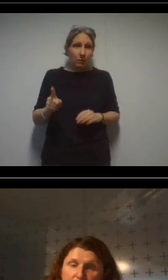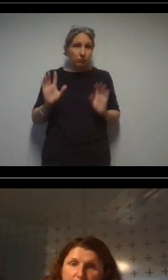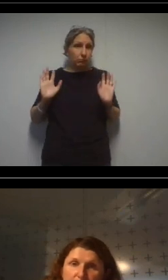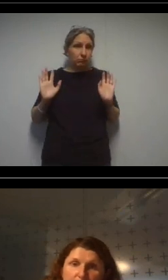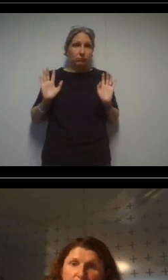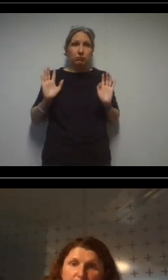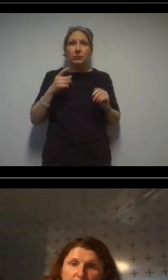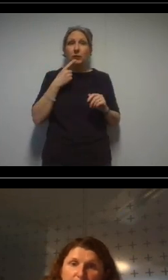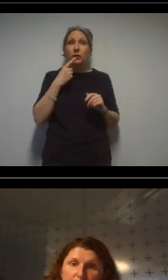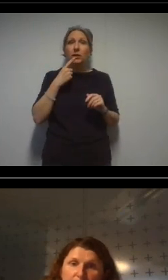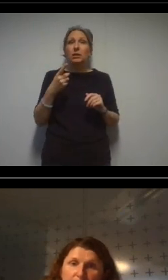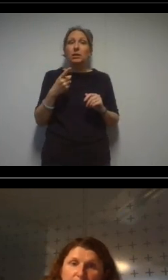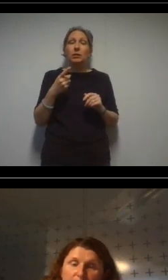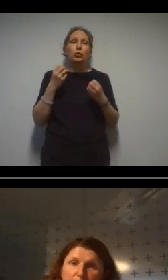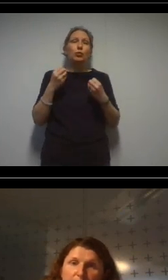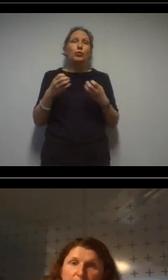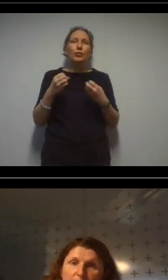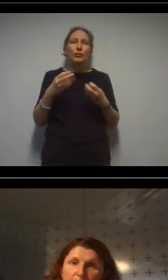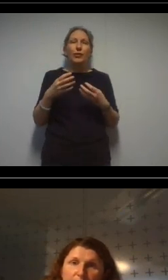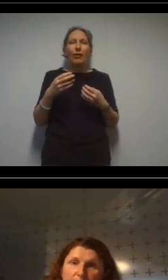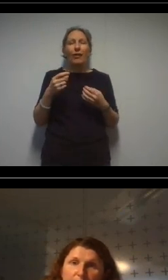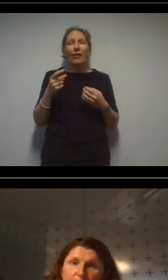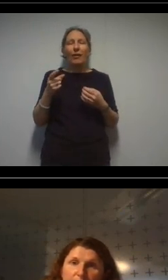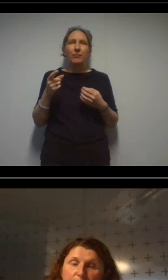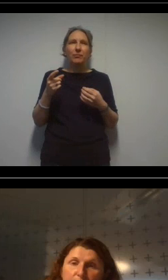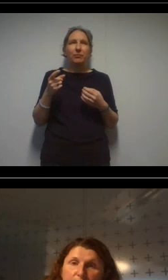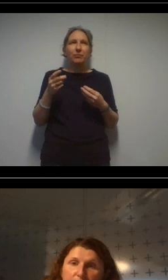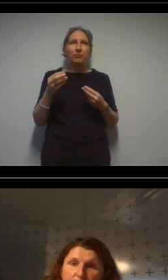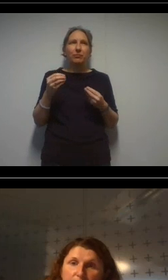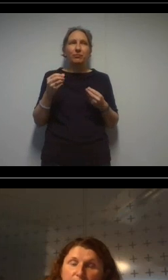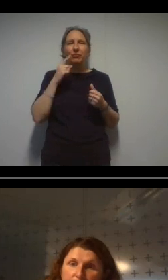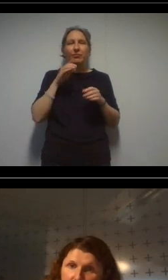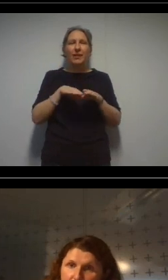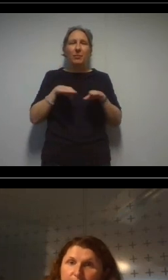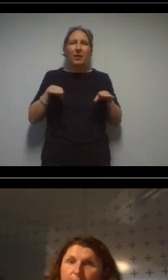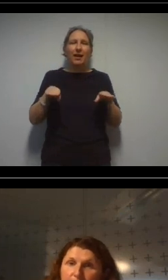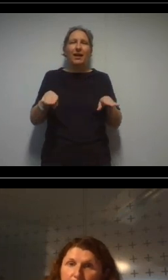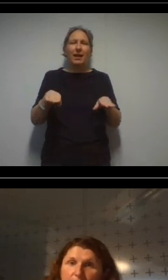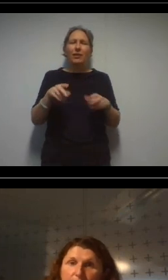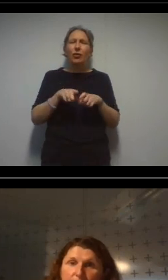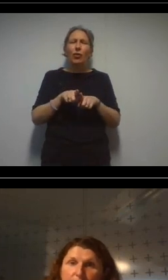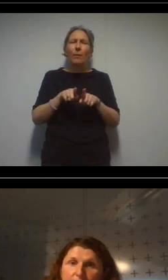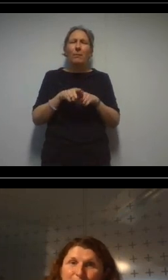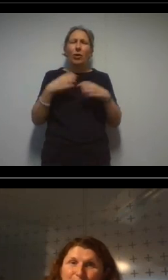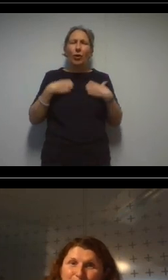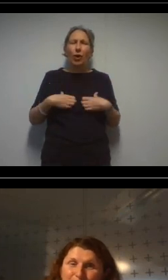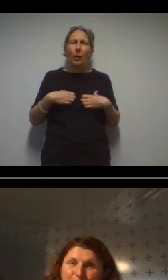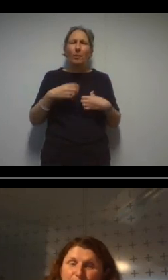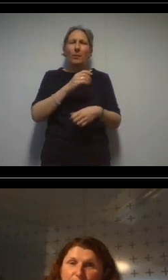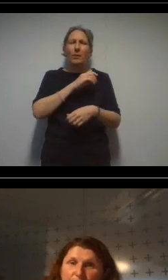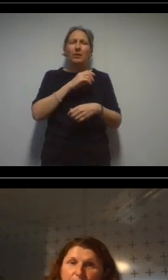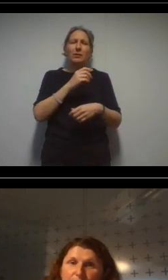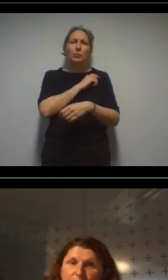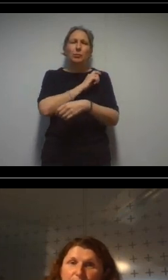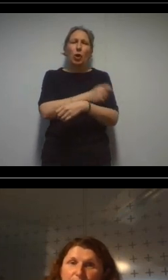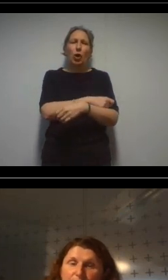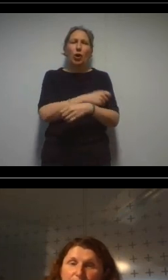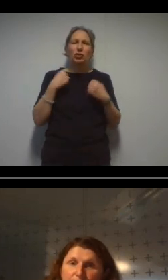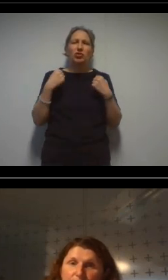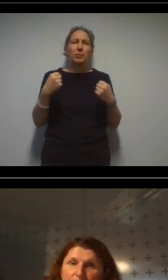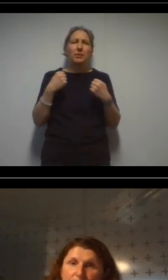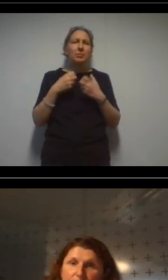J'ai souvent tendance à faire le parallèle avec un club de gym. On a son abonnement à la salle de sport. Si on a